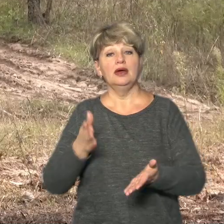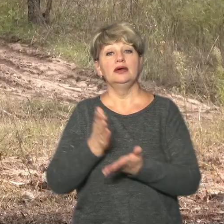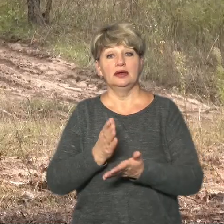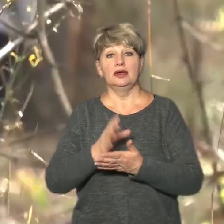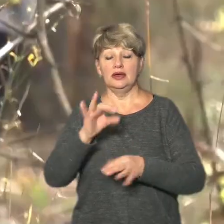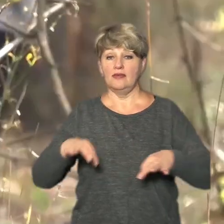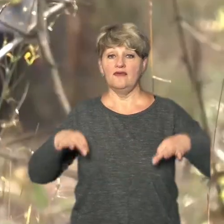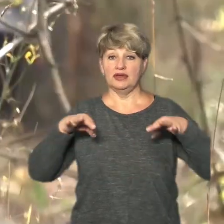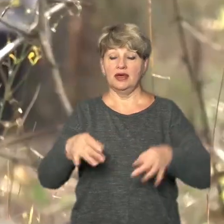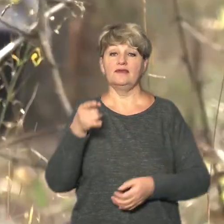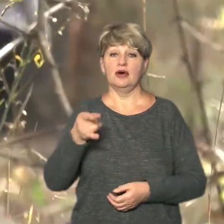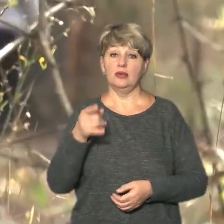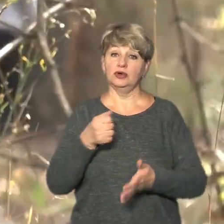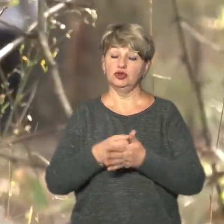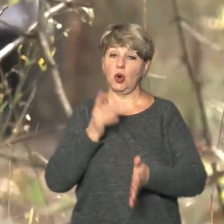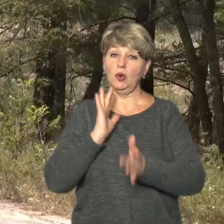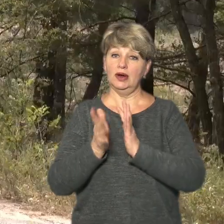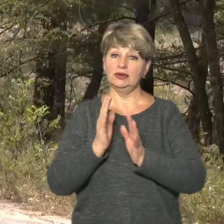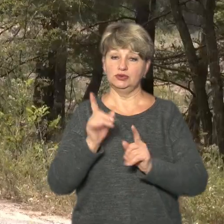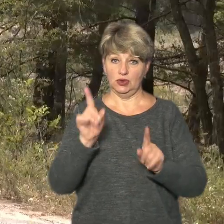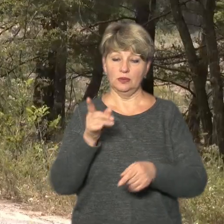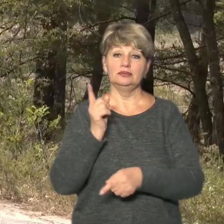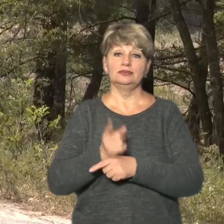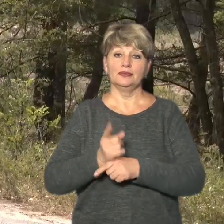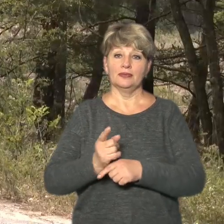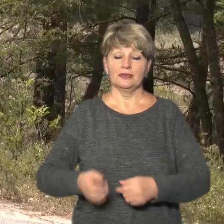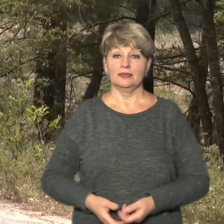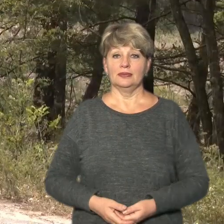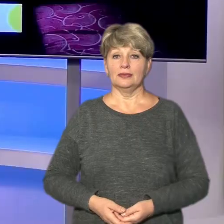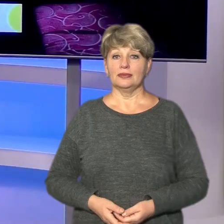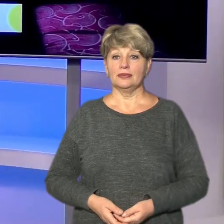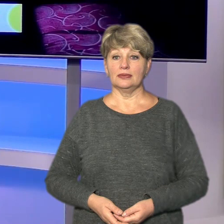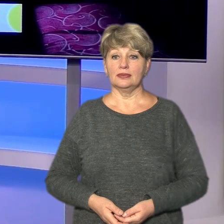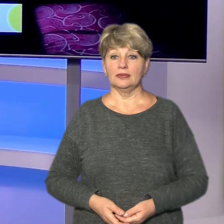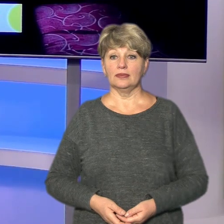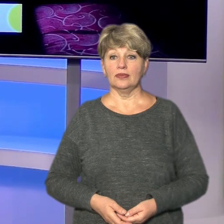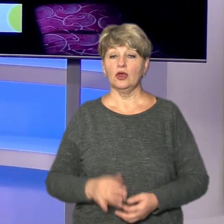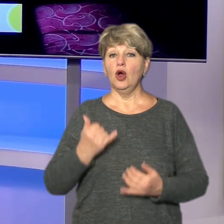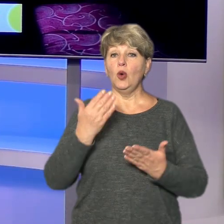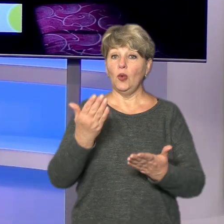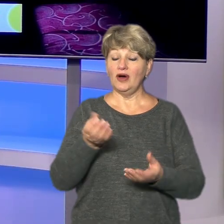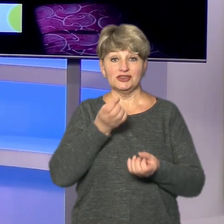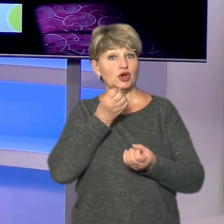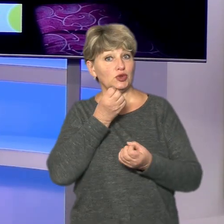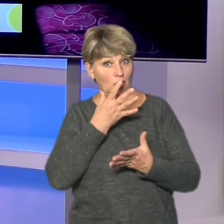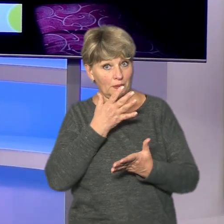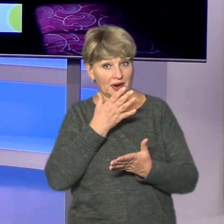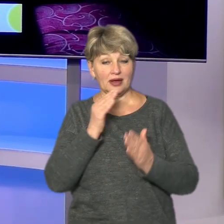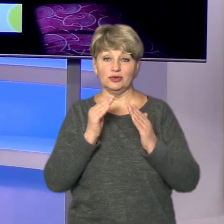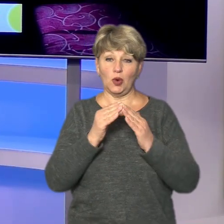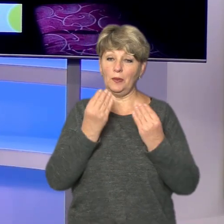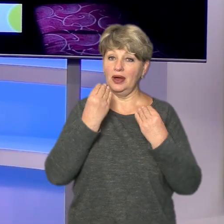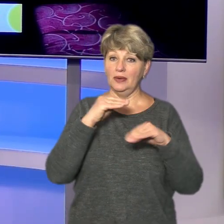до лісу Віктор Гончарук Олег Кураж новини на суспільному Черкащина у вас добре але вдома краще